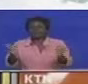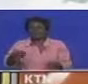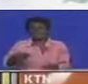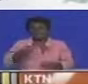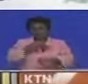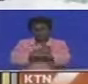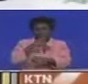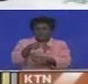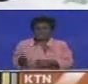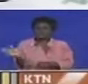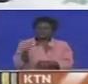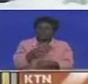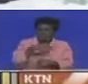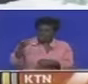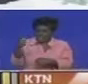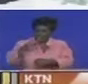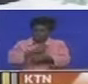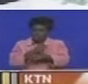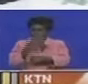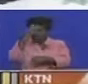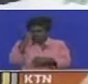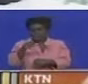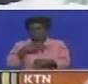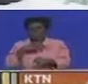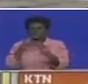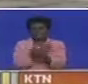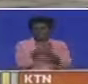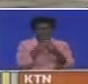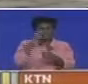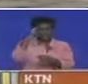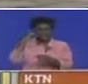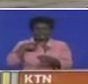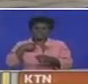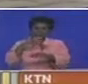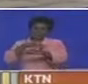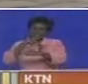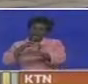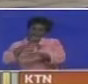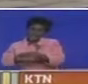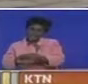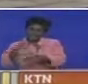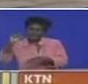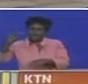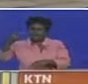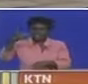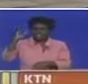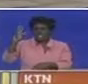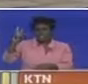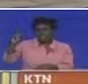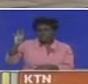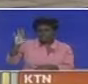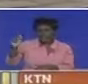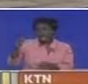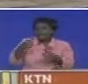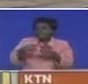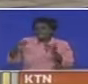hukosa kuitikia mwaliko kutokana na sababu moja au nyingine. Niliitwa shule ya Shimbaz, lakini kwa sababu ya shida